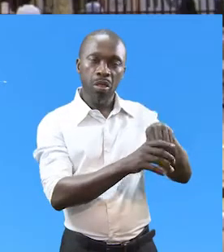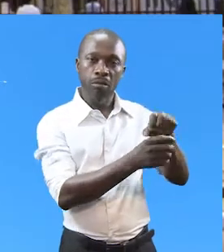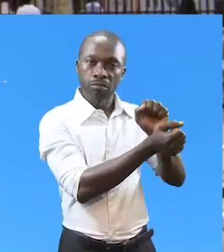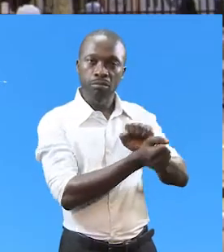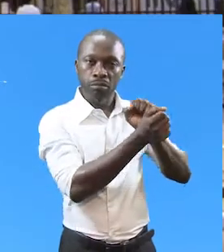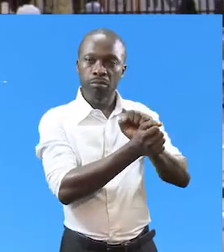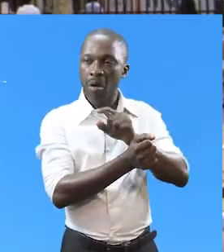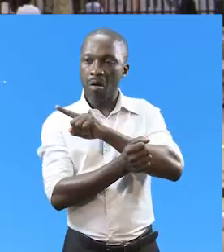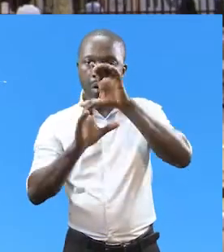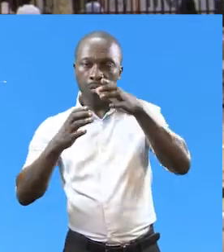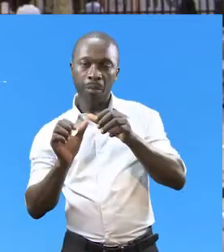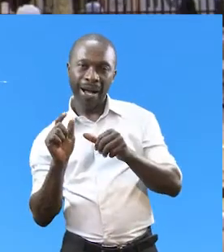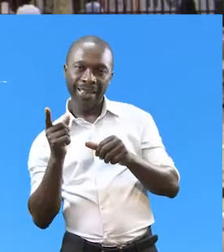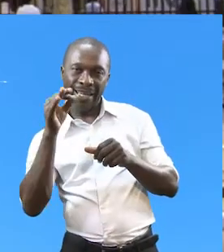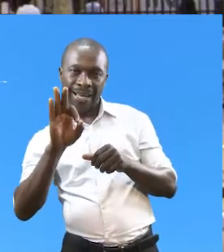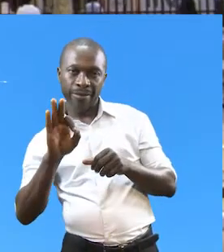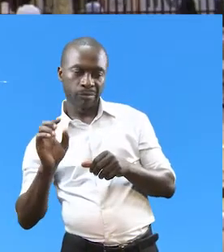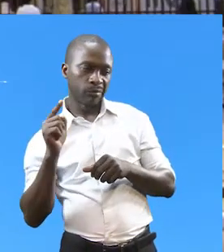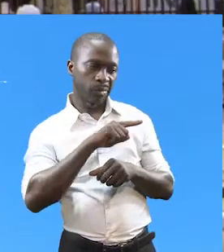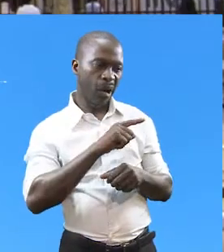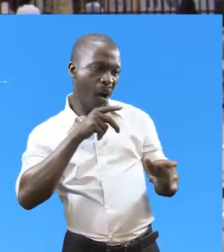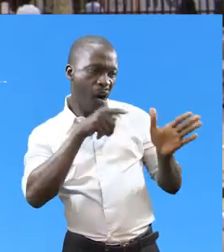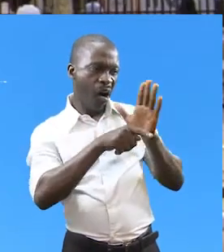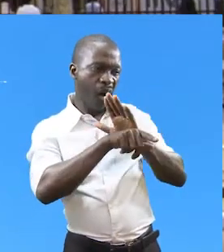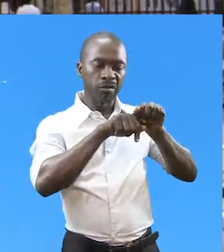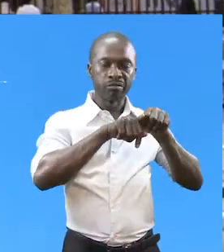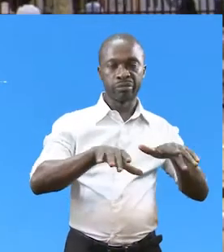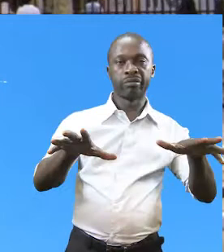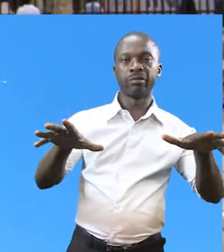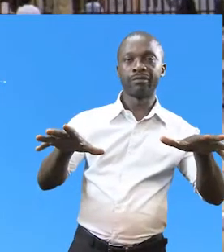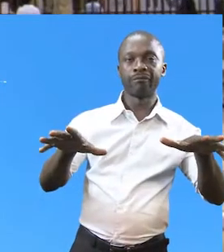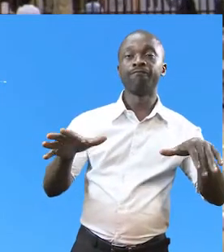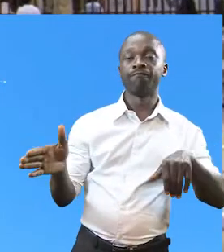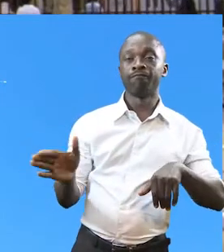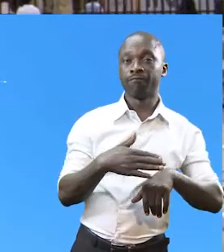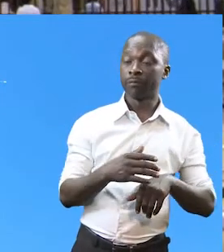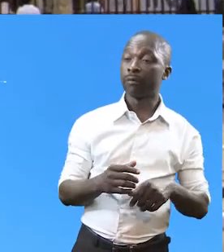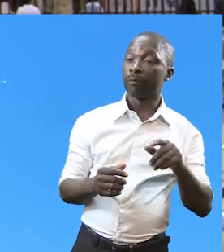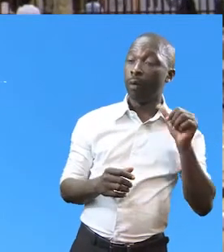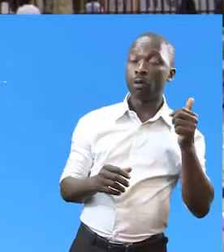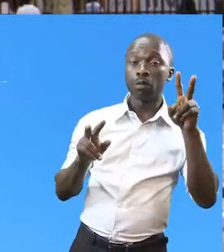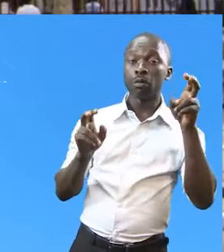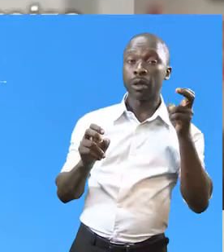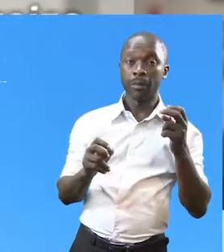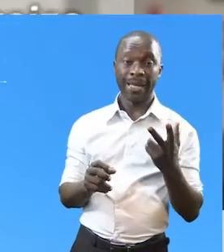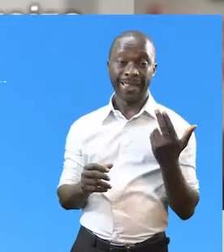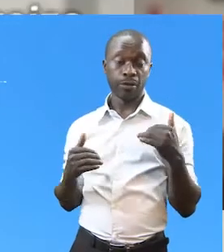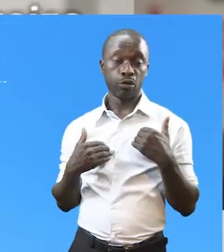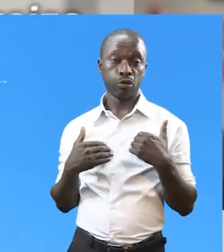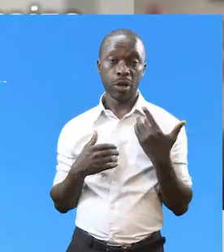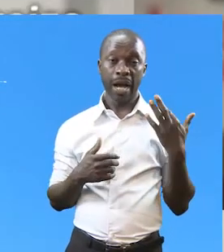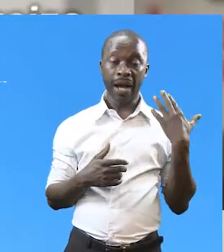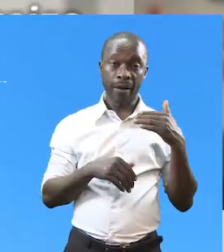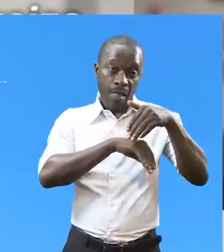ADF. Toujours dans le Congo-Brazzaville, suite au meurtre des 13 jeunes tués dans le commissariat de Chekona, la nuit du